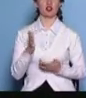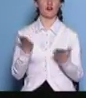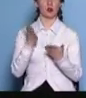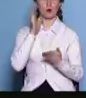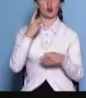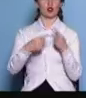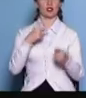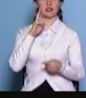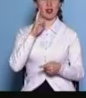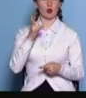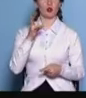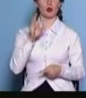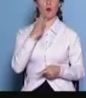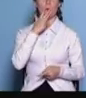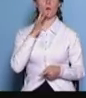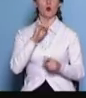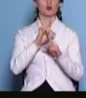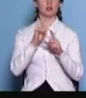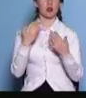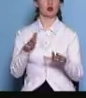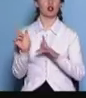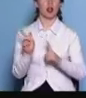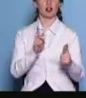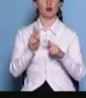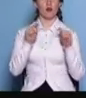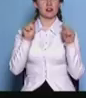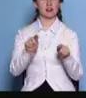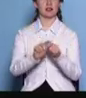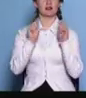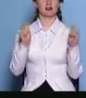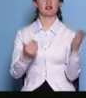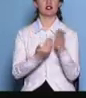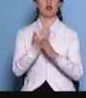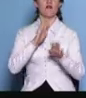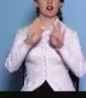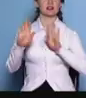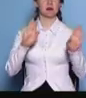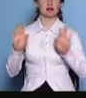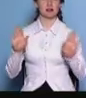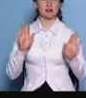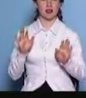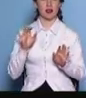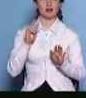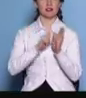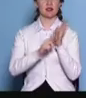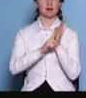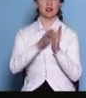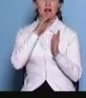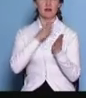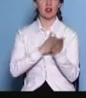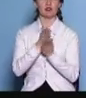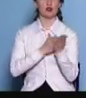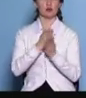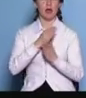в музее имени легендарного конструктора уже начали готовиться. Здесь на днях открылась новая экспозиция АК-47. 70 лет на службе Отечеству.